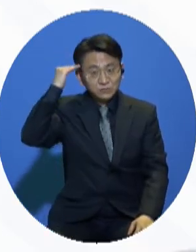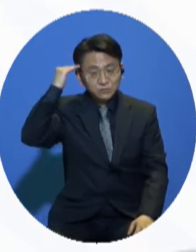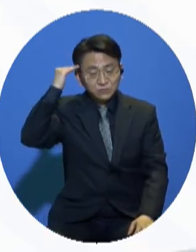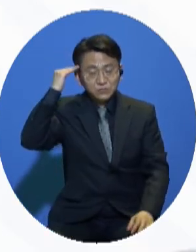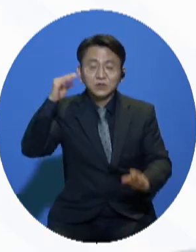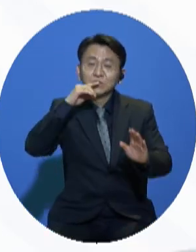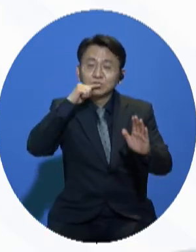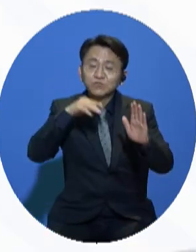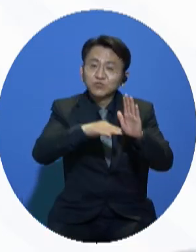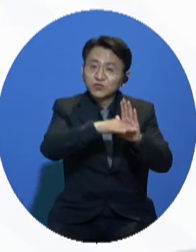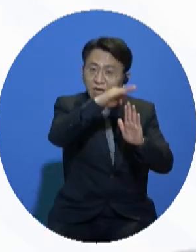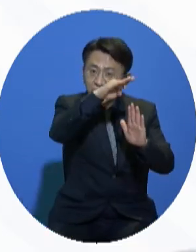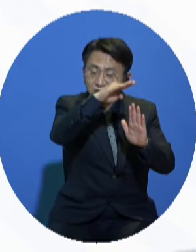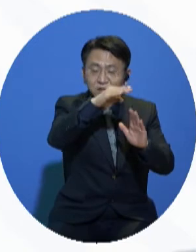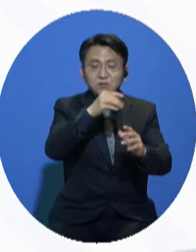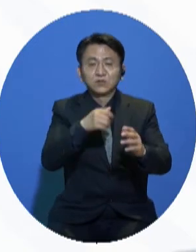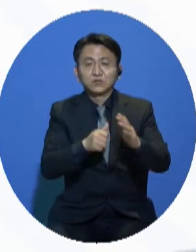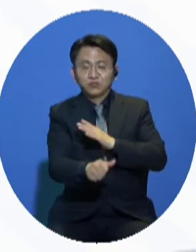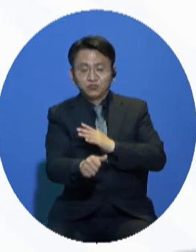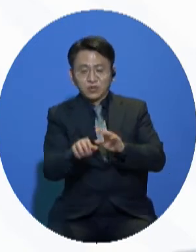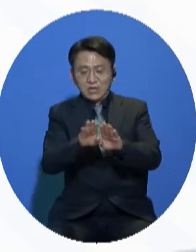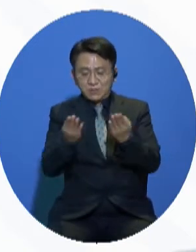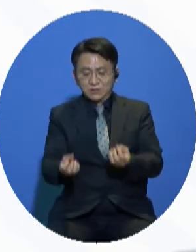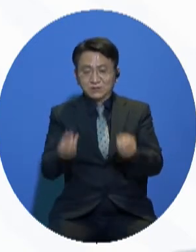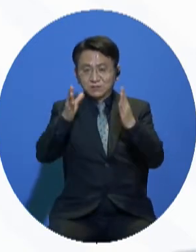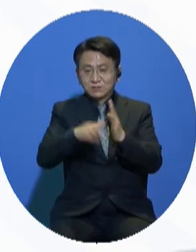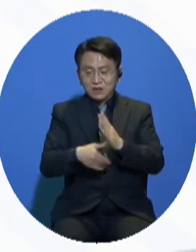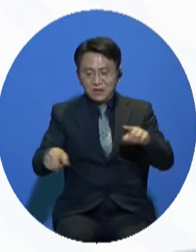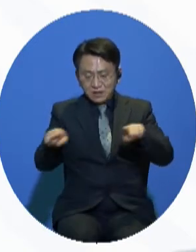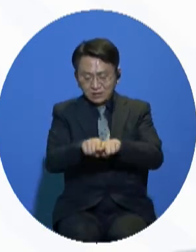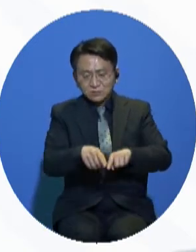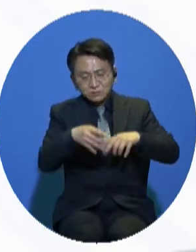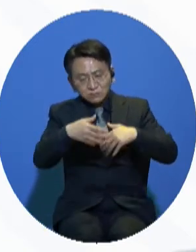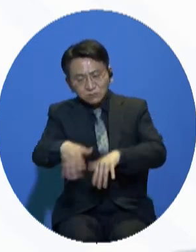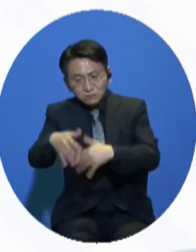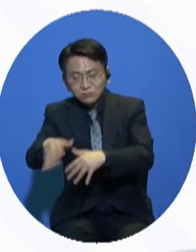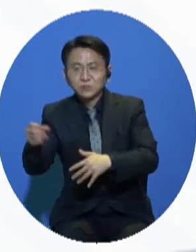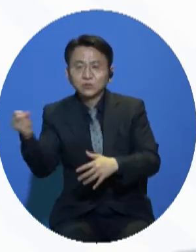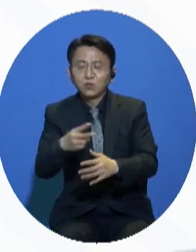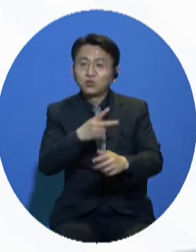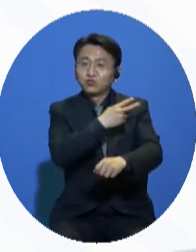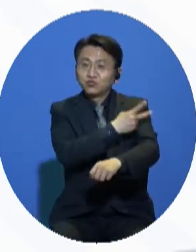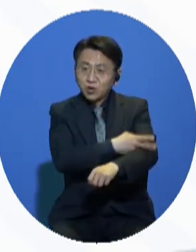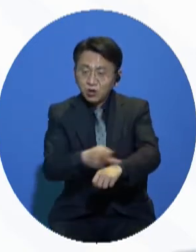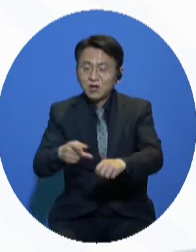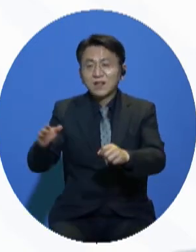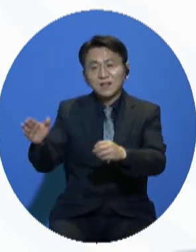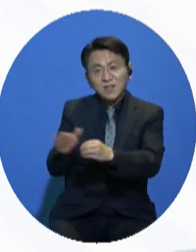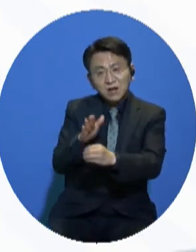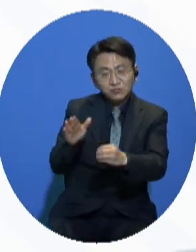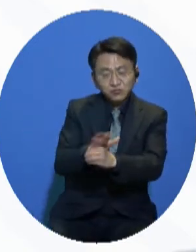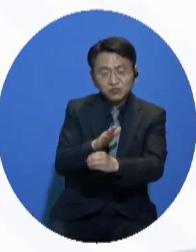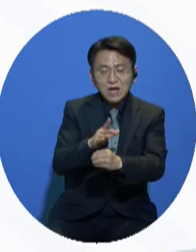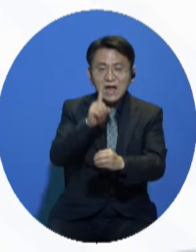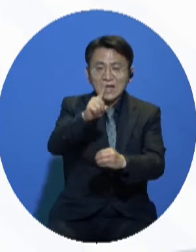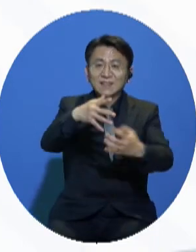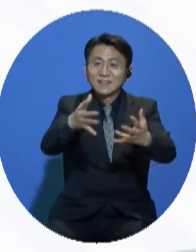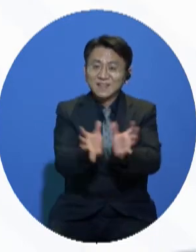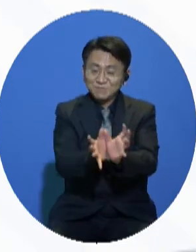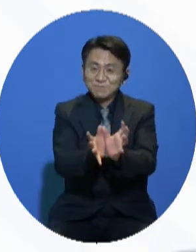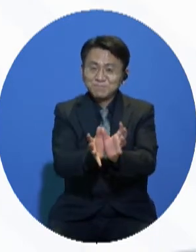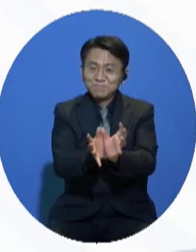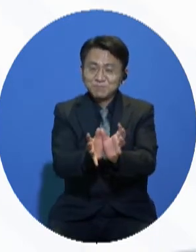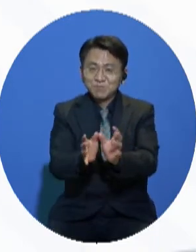한국과 북한 선수들이 개막식에서 함께 입장을 하고 또 수영과 탁구에서의 단일팀을 구성을